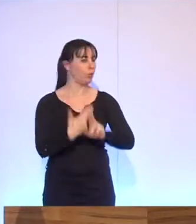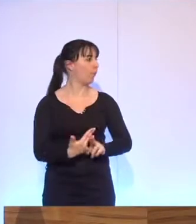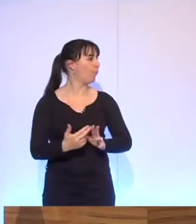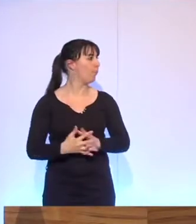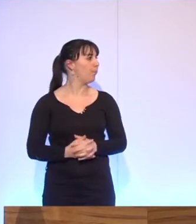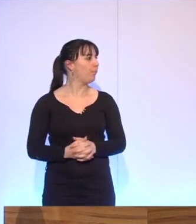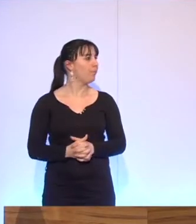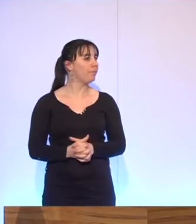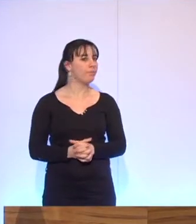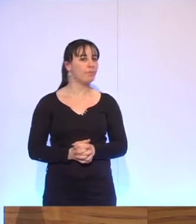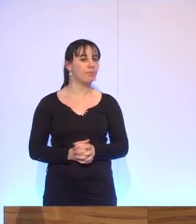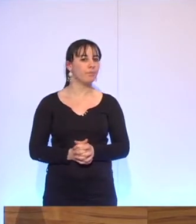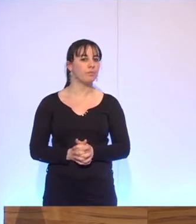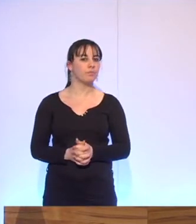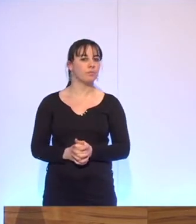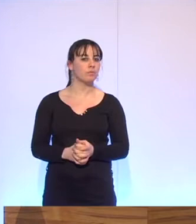Je veux bien.